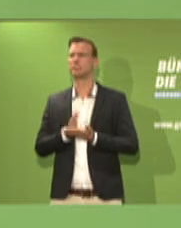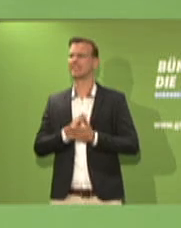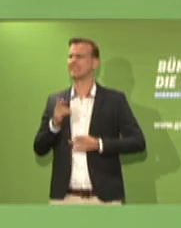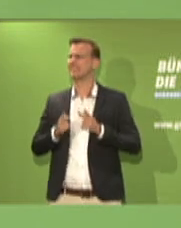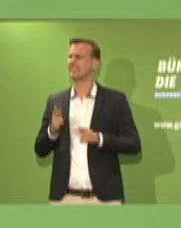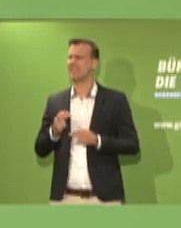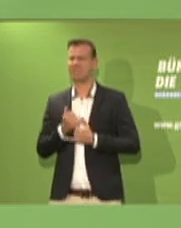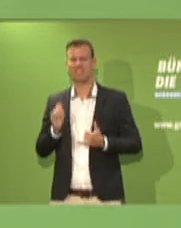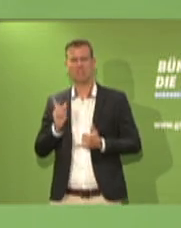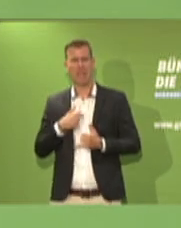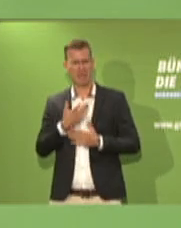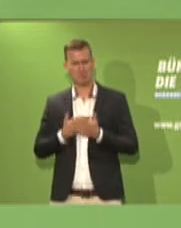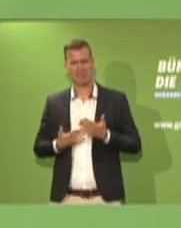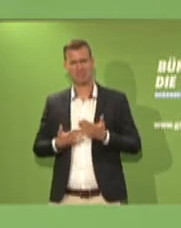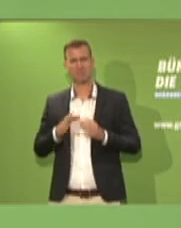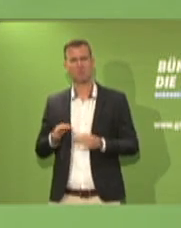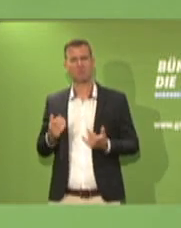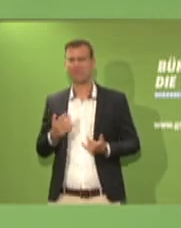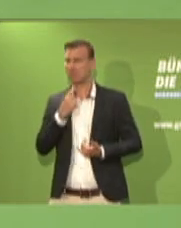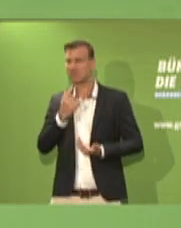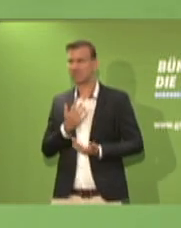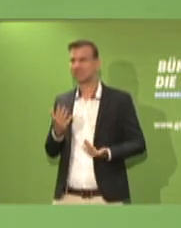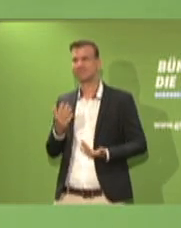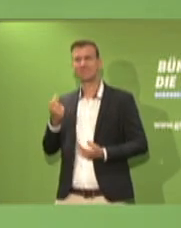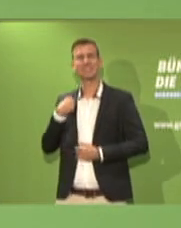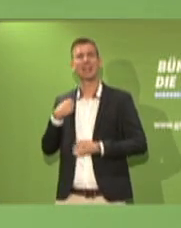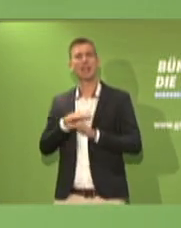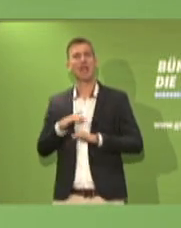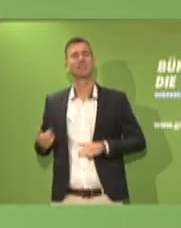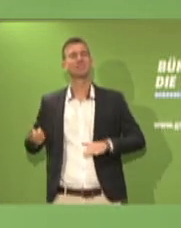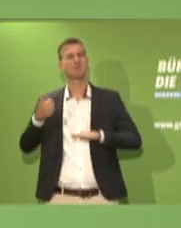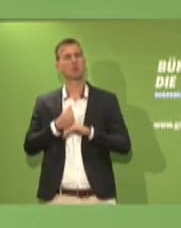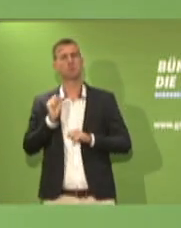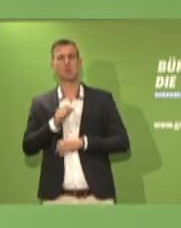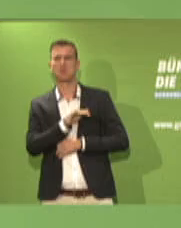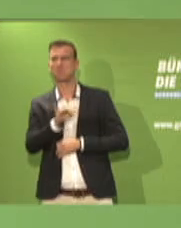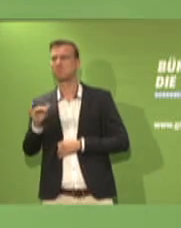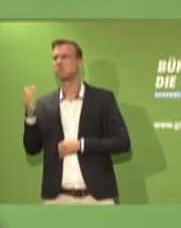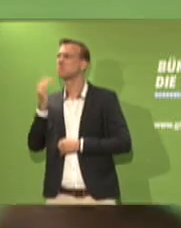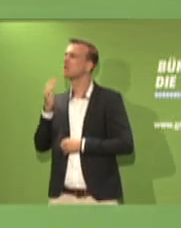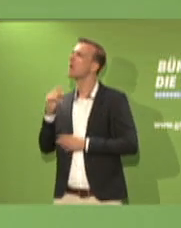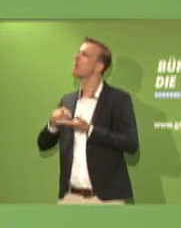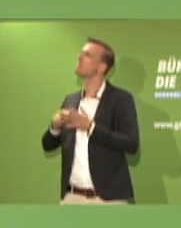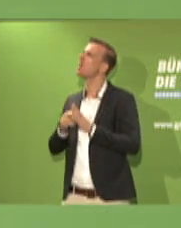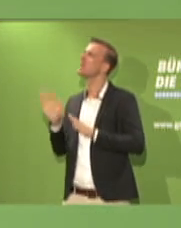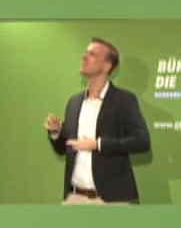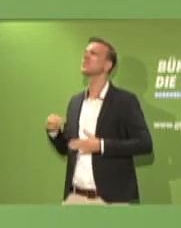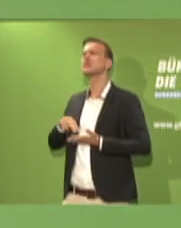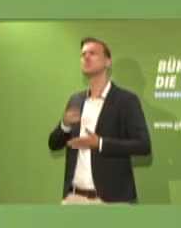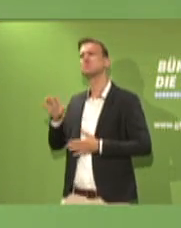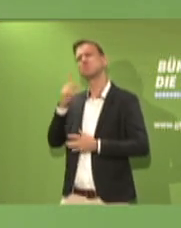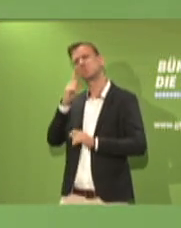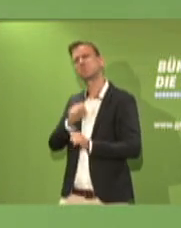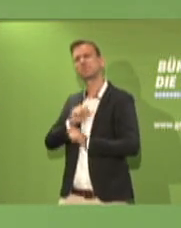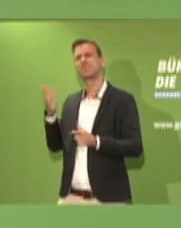Landesschiedsrichterin? Gestern beim Landesvorstand habt ihr euch wahrscheinlich darüber Gedanken gemacht, was die politischen Standpunkte der Kandidatinnen und